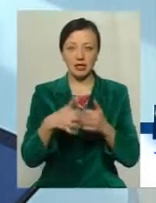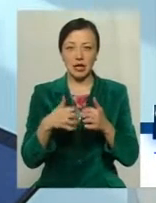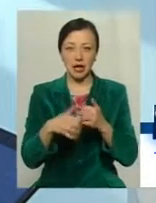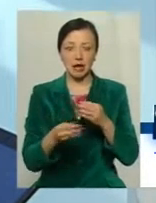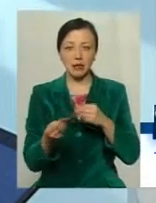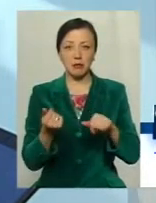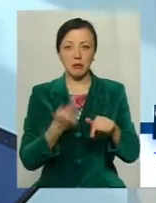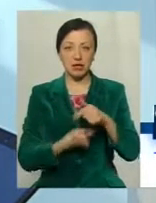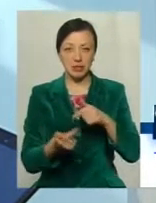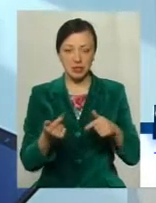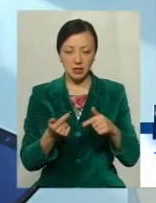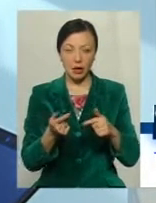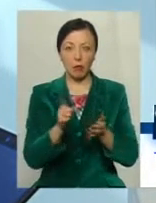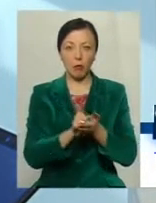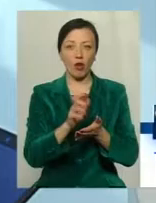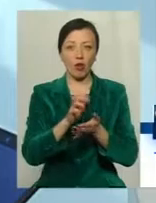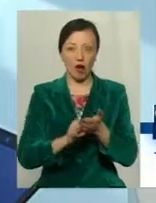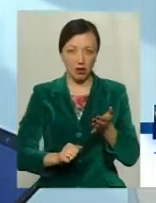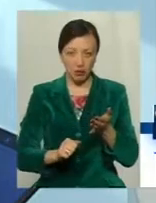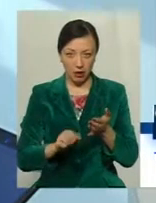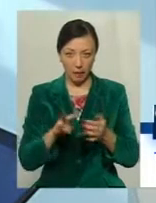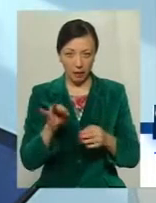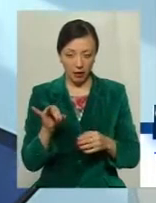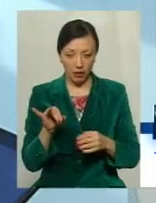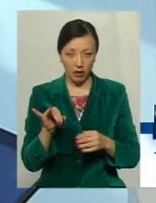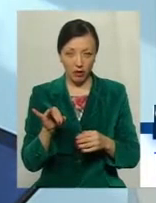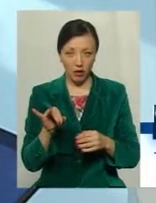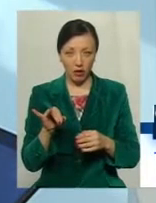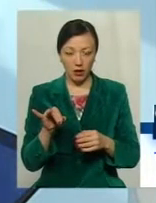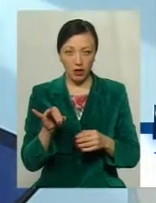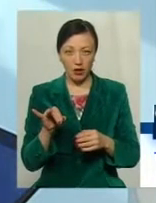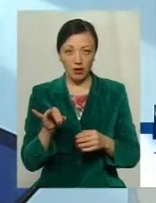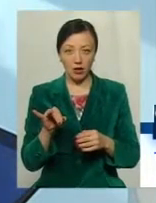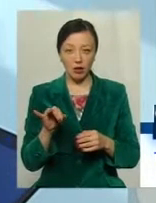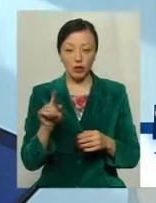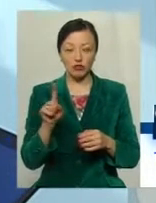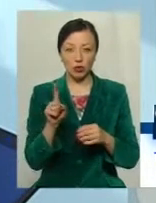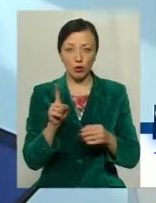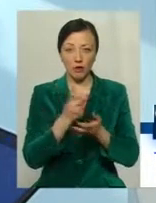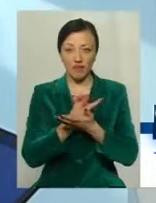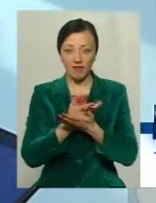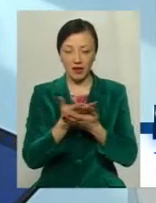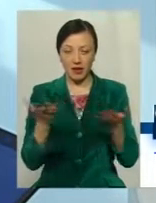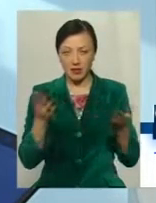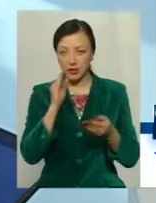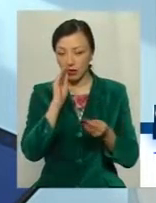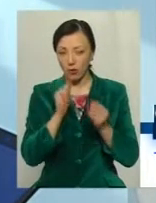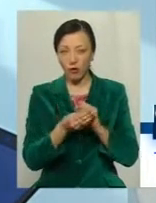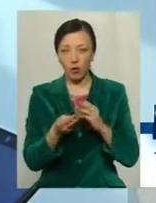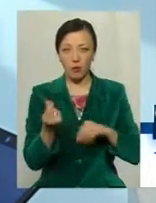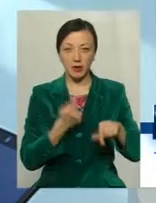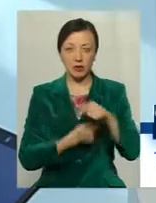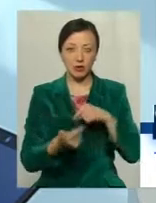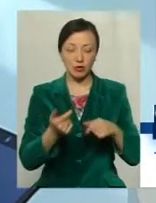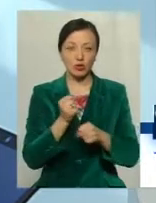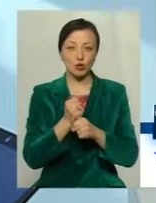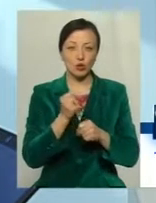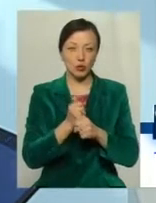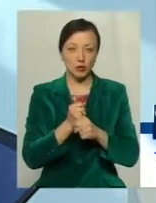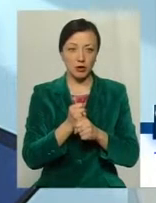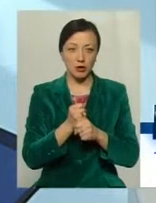з порожнього в порожнє, але сутності не пояснюєте. Поясніть, будь ласка, як